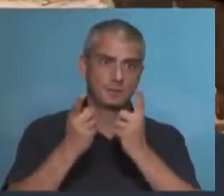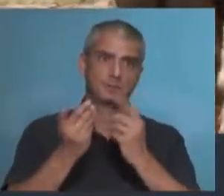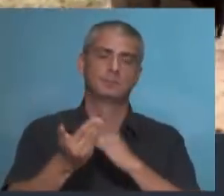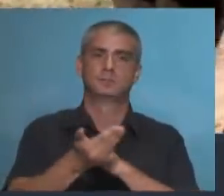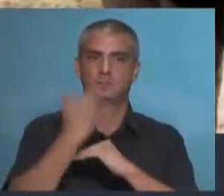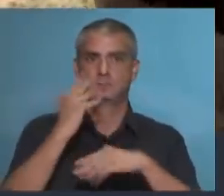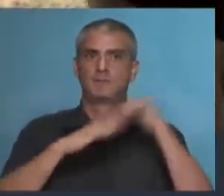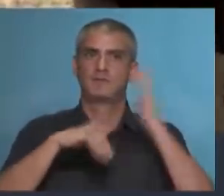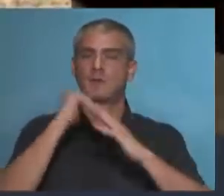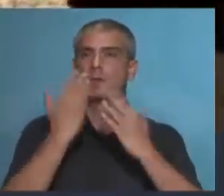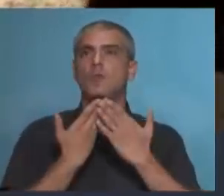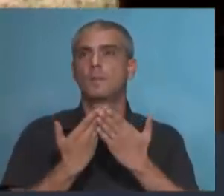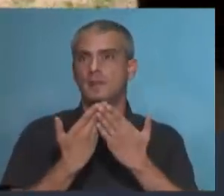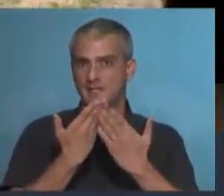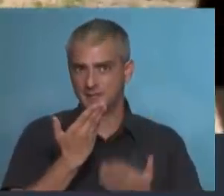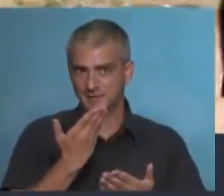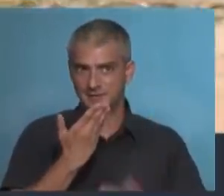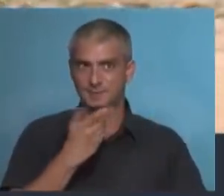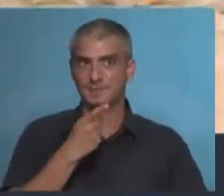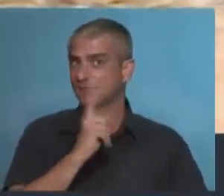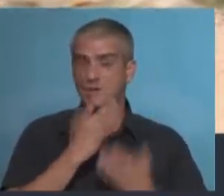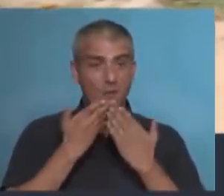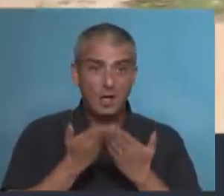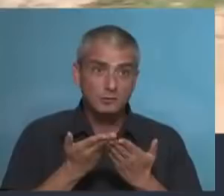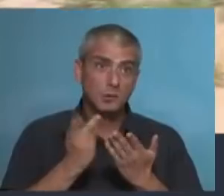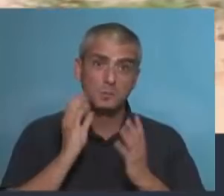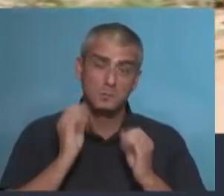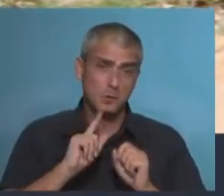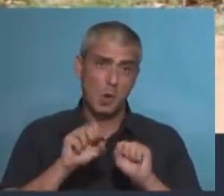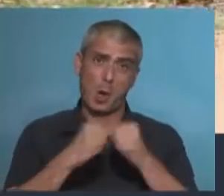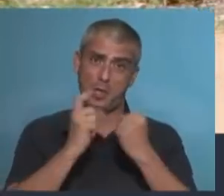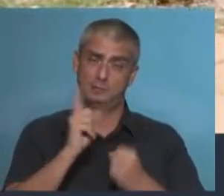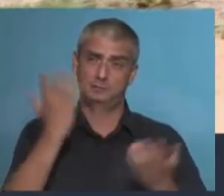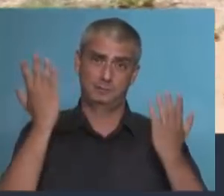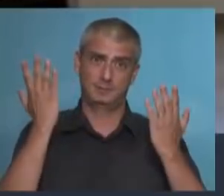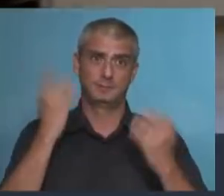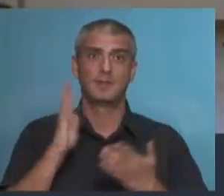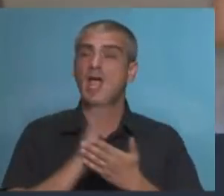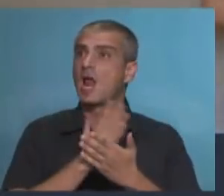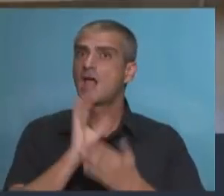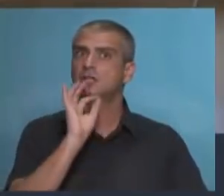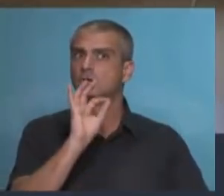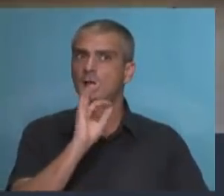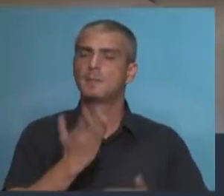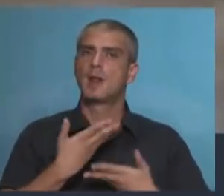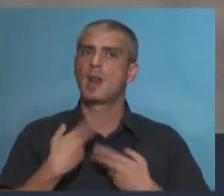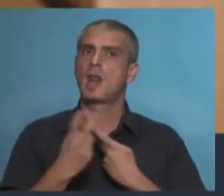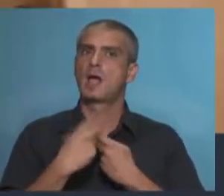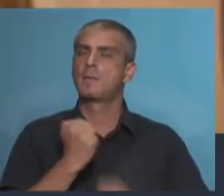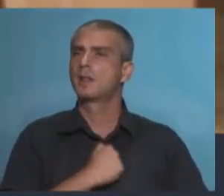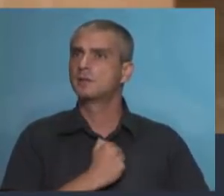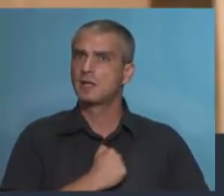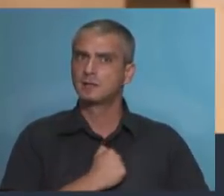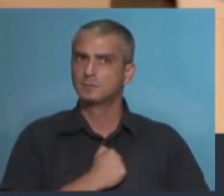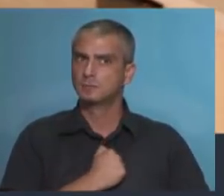למכה ובנו בית כנסת. אם זה לא יעזור, כנראה זה לא יזיק. ההחלטה שלכם לקבל דתיים היא